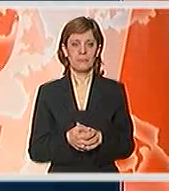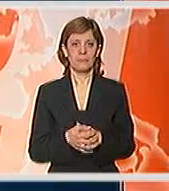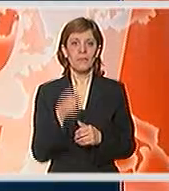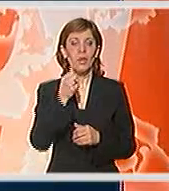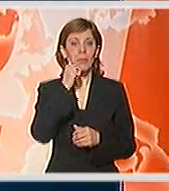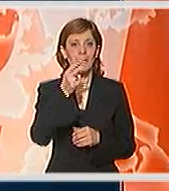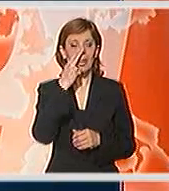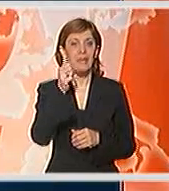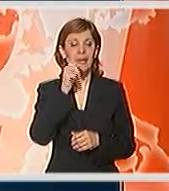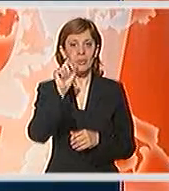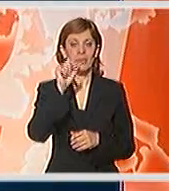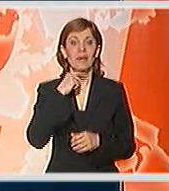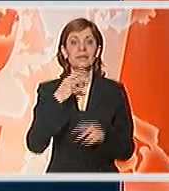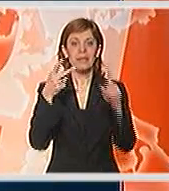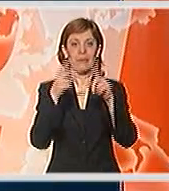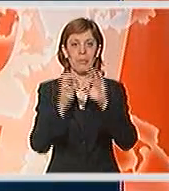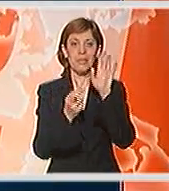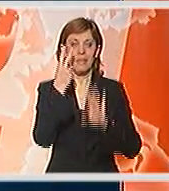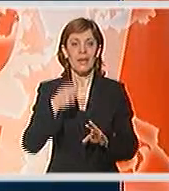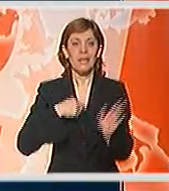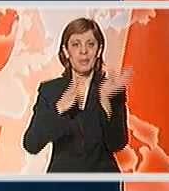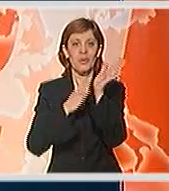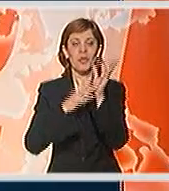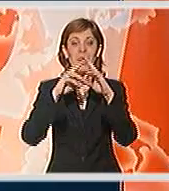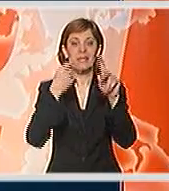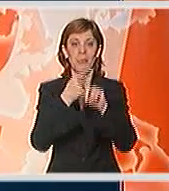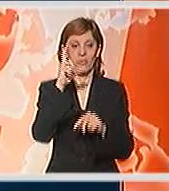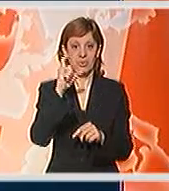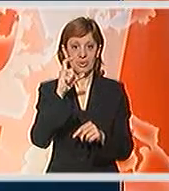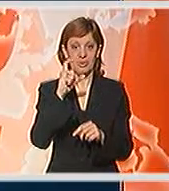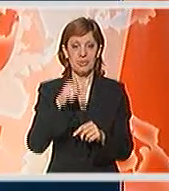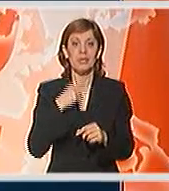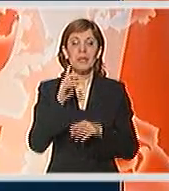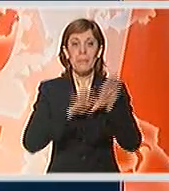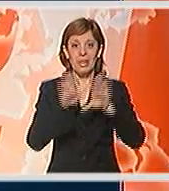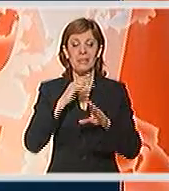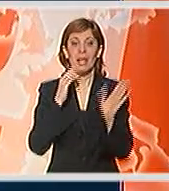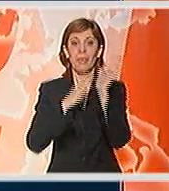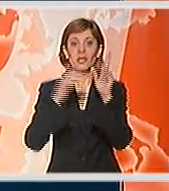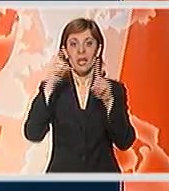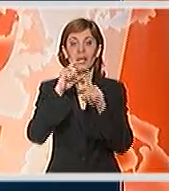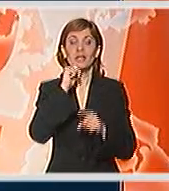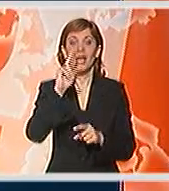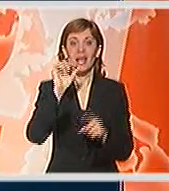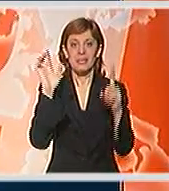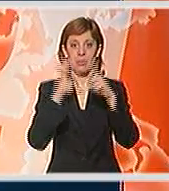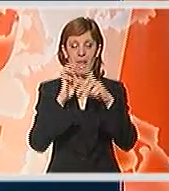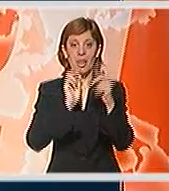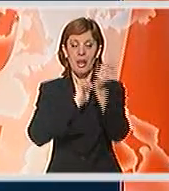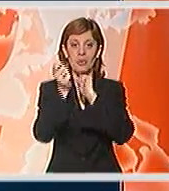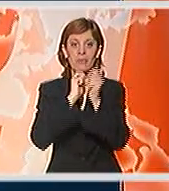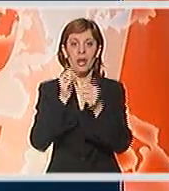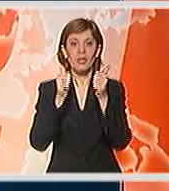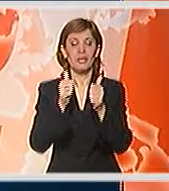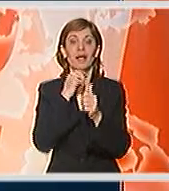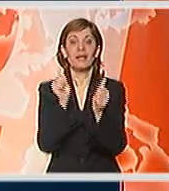Dobar dan, gledate Vesti u podne, televizije B92, ja sam Miloš Maksimović. Ministri Mlađan Dinkić i Rasim Ljajić razgovarat će